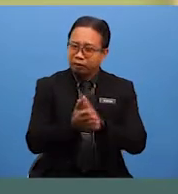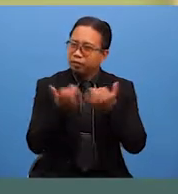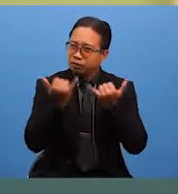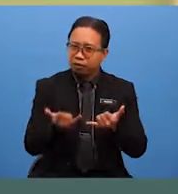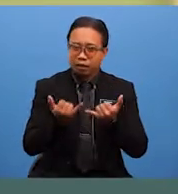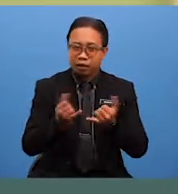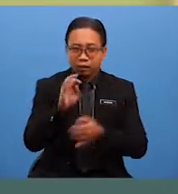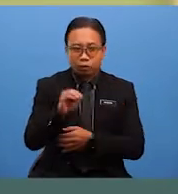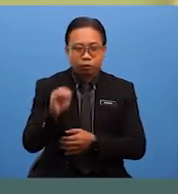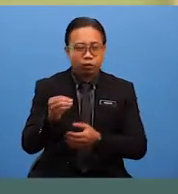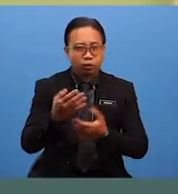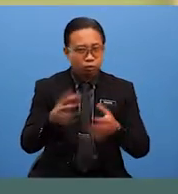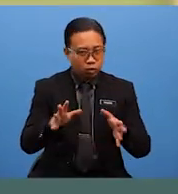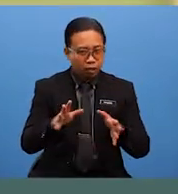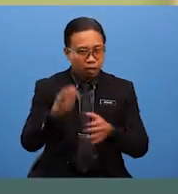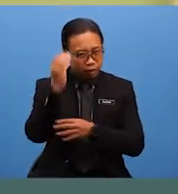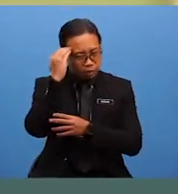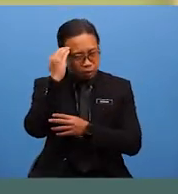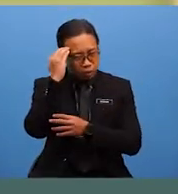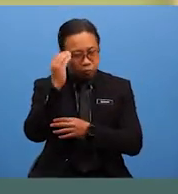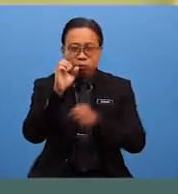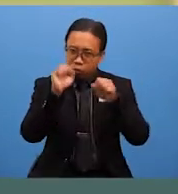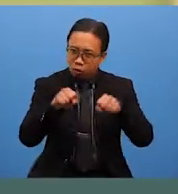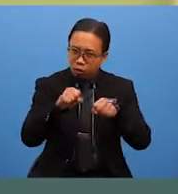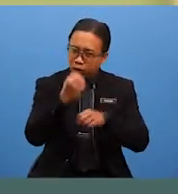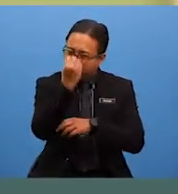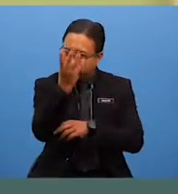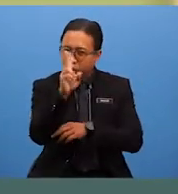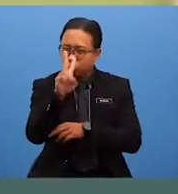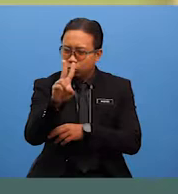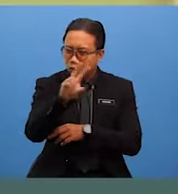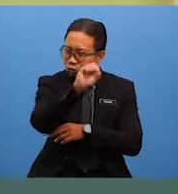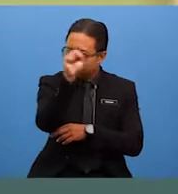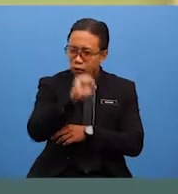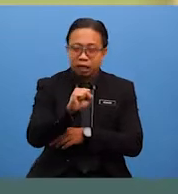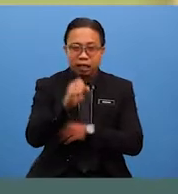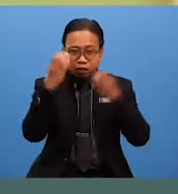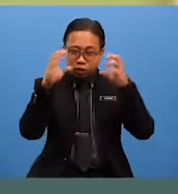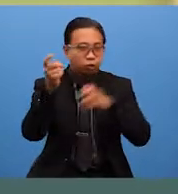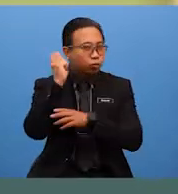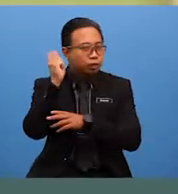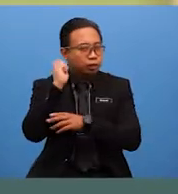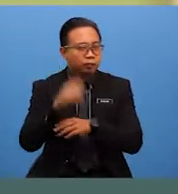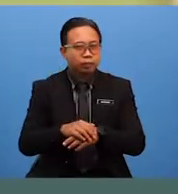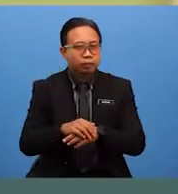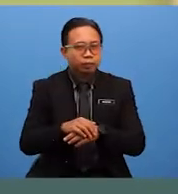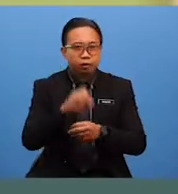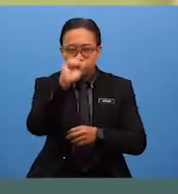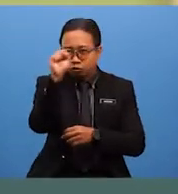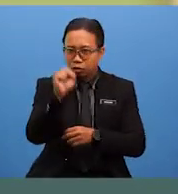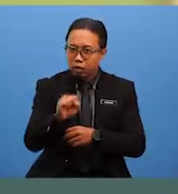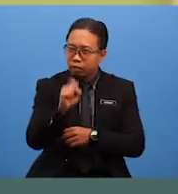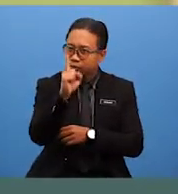sekarang murid-murid ia dapat menerangkan dua persoalan Chingu tadi persoalan pertama